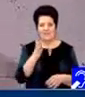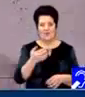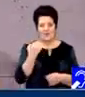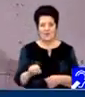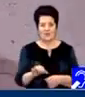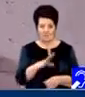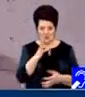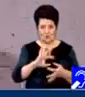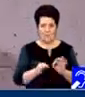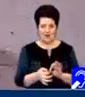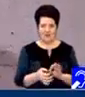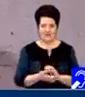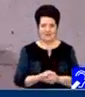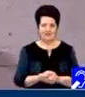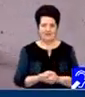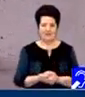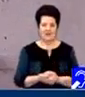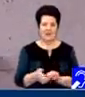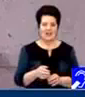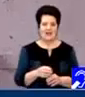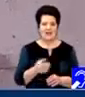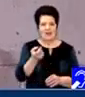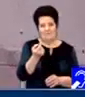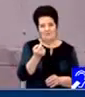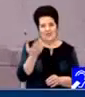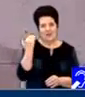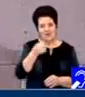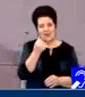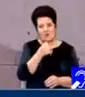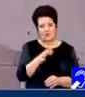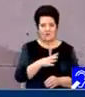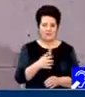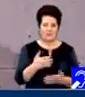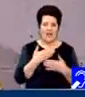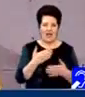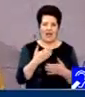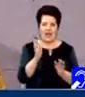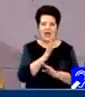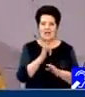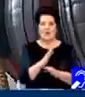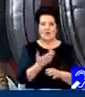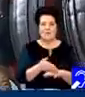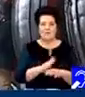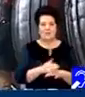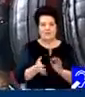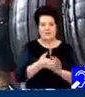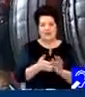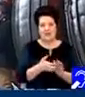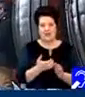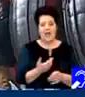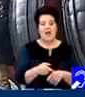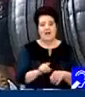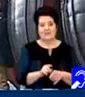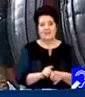fost complicat acest traseu? Anul ăsta a fost un pic mai greu ca anul trecut, deoarece aerul e mai puțin oxigen. În sport, toți